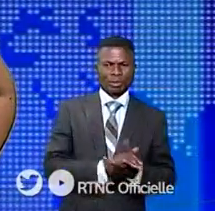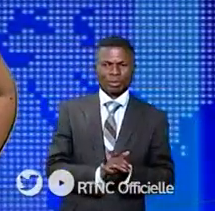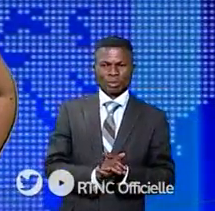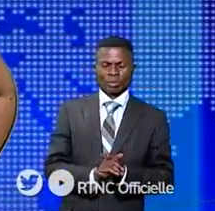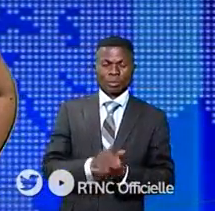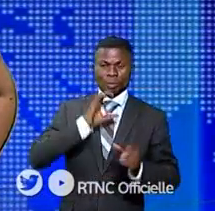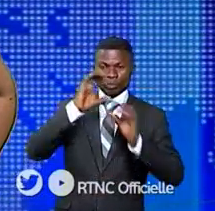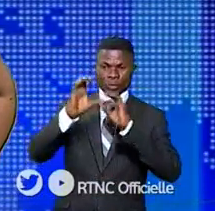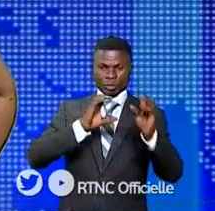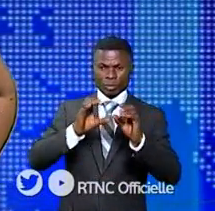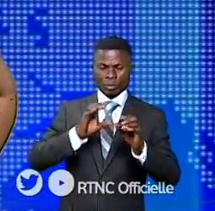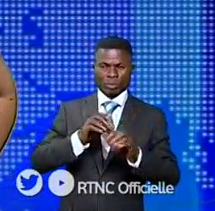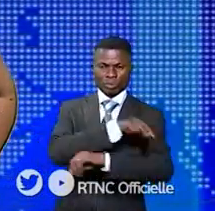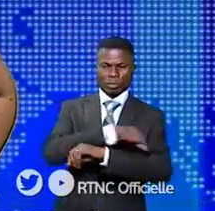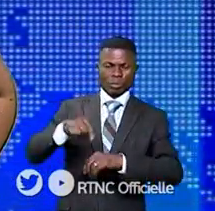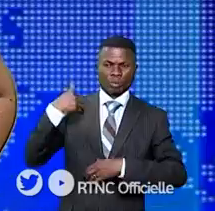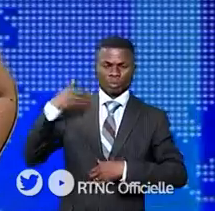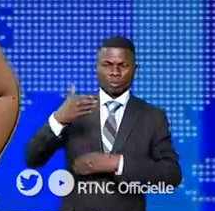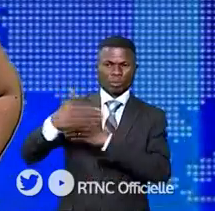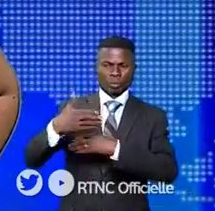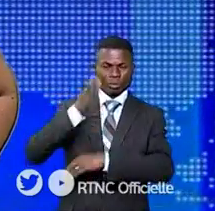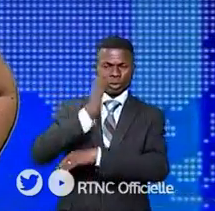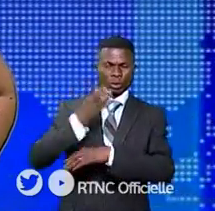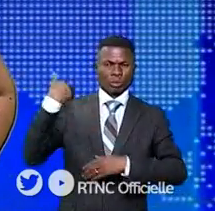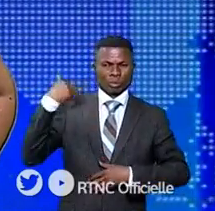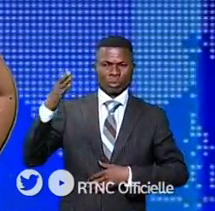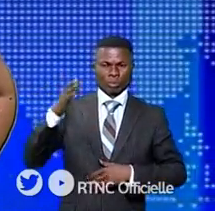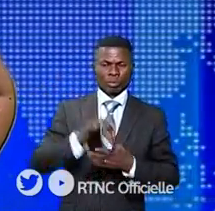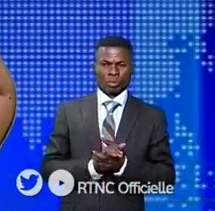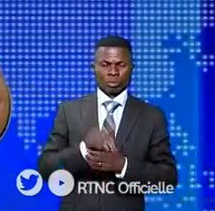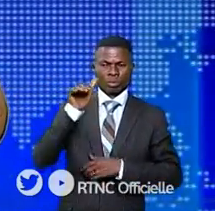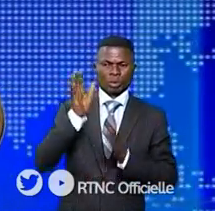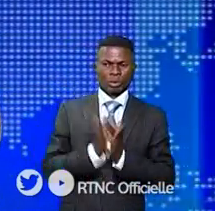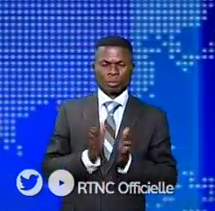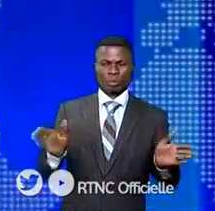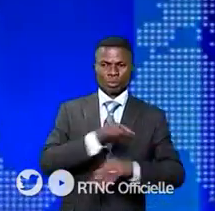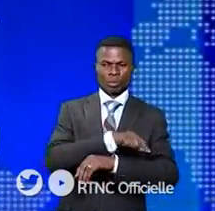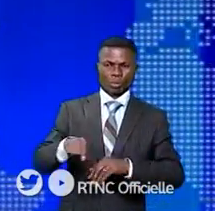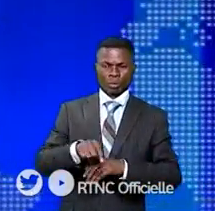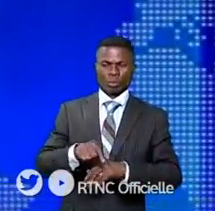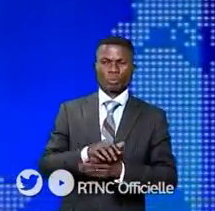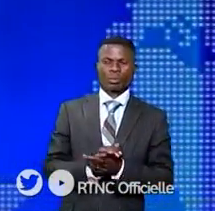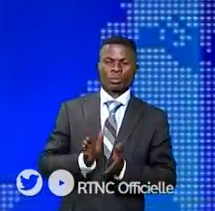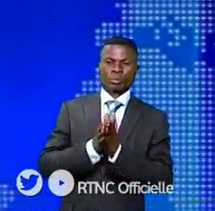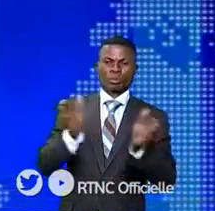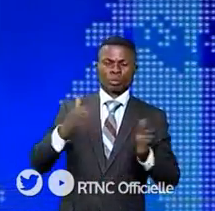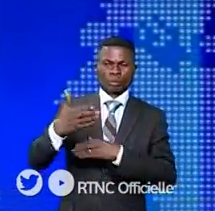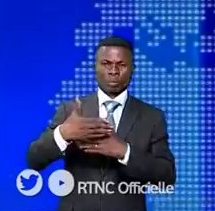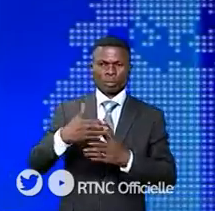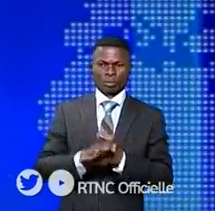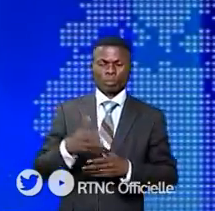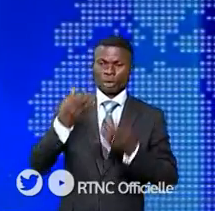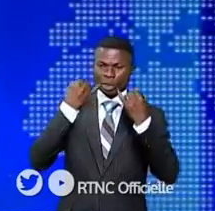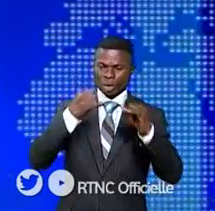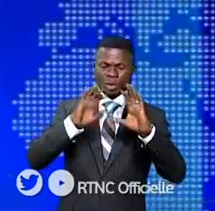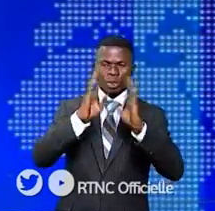Ce communiqué du parquet général près le Conseil d'État, le directeur de cabinet du procureur général près le Conseil d'État